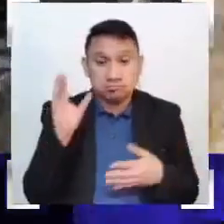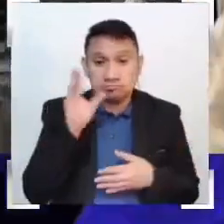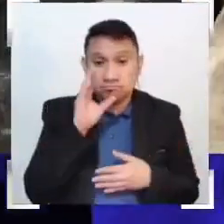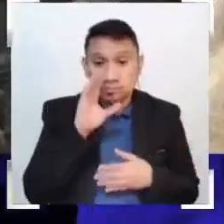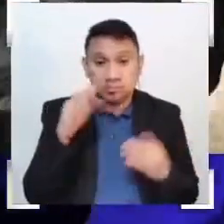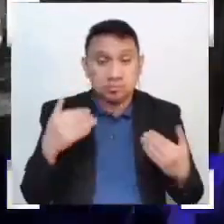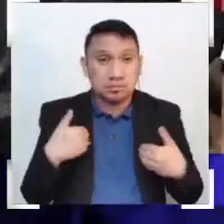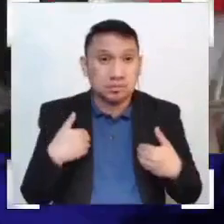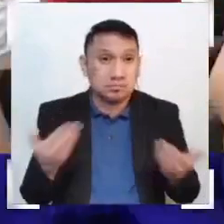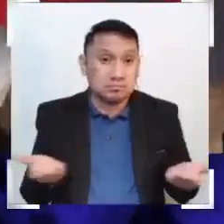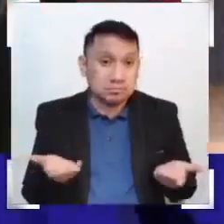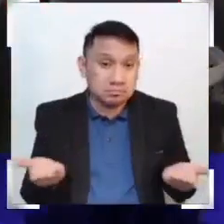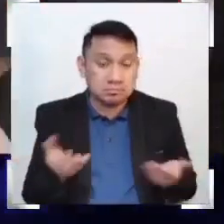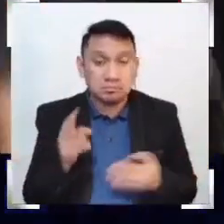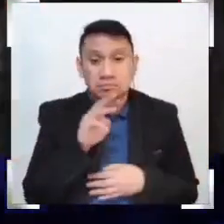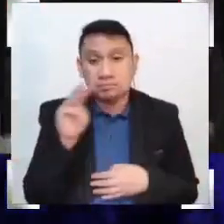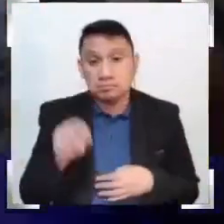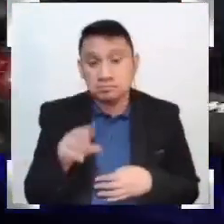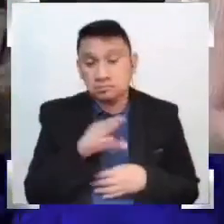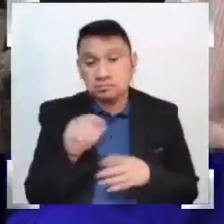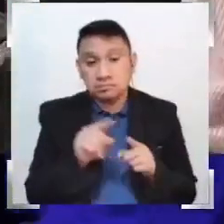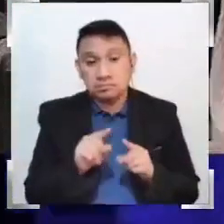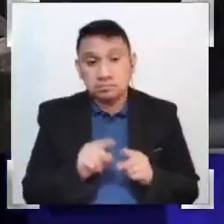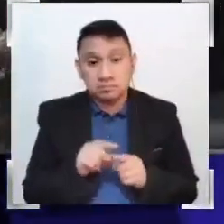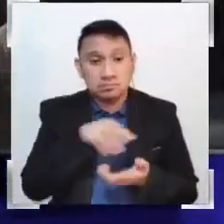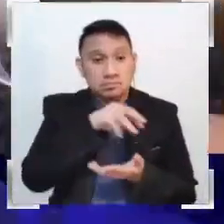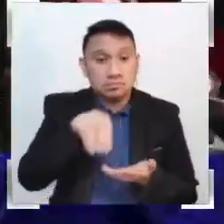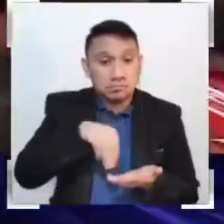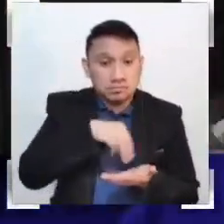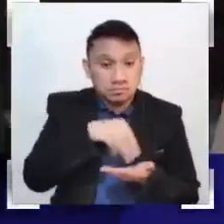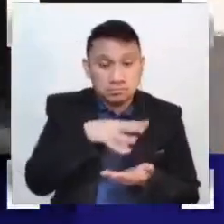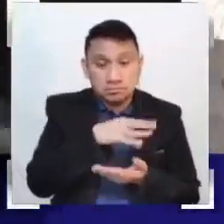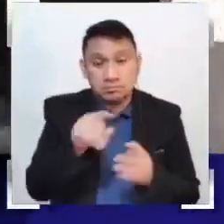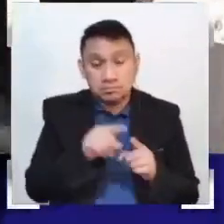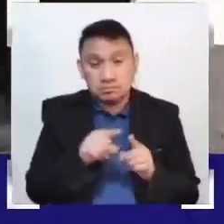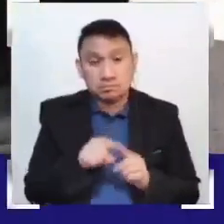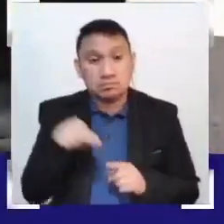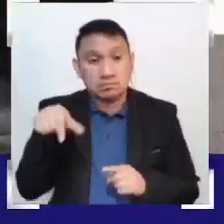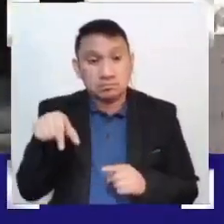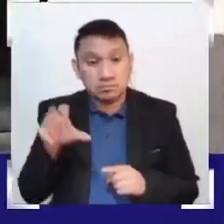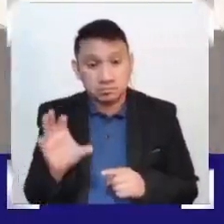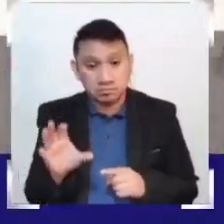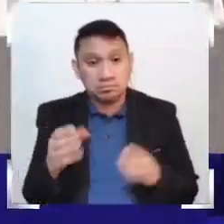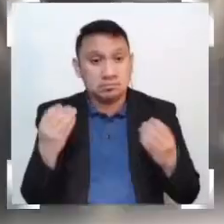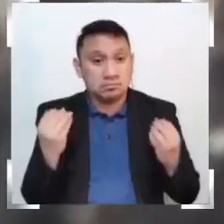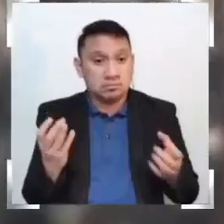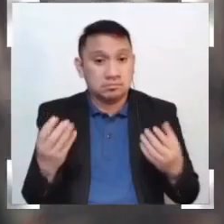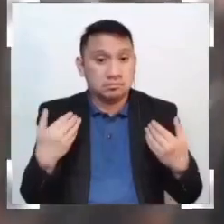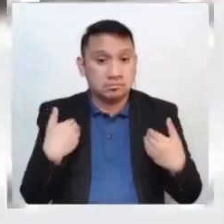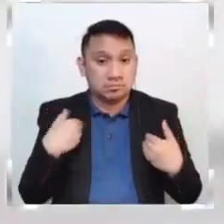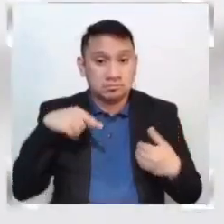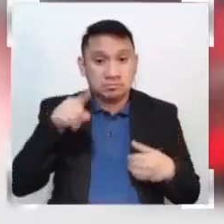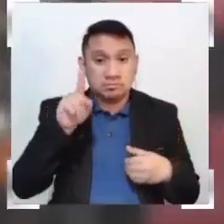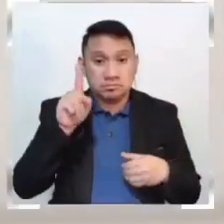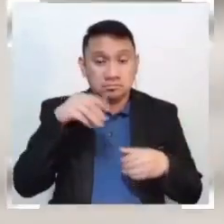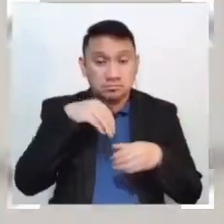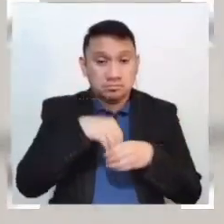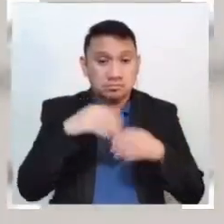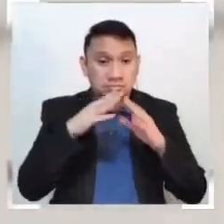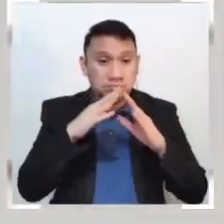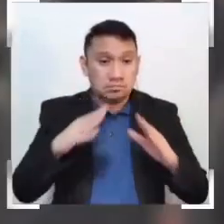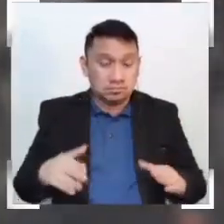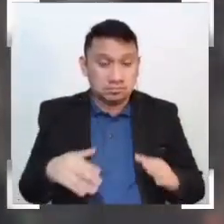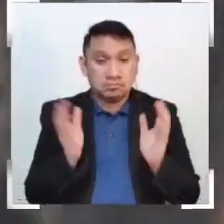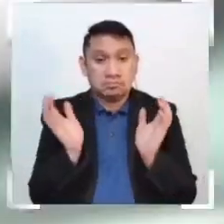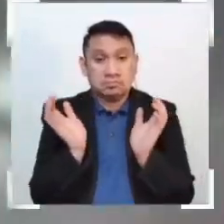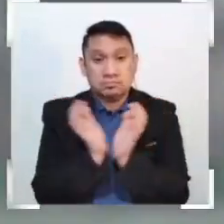sa Maynila, meron din dito sa Mandaluyong or Quezon City para nagsisiksikan sila sa isang bahay. Paliwanag ni DSWD